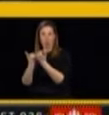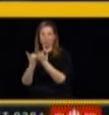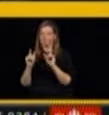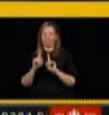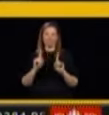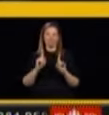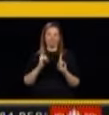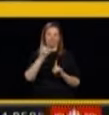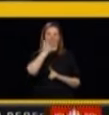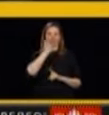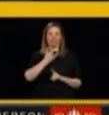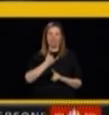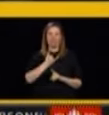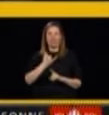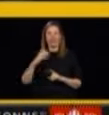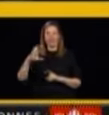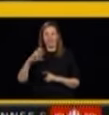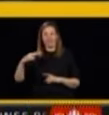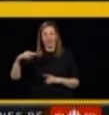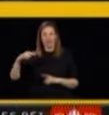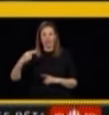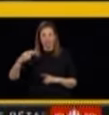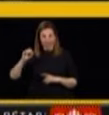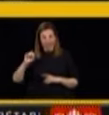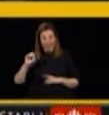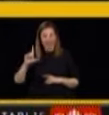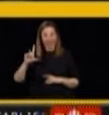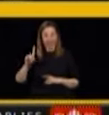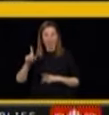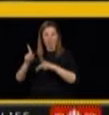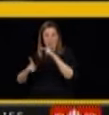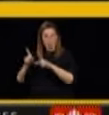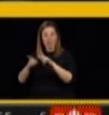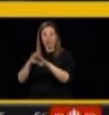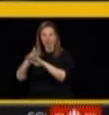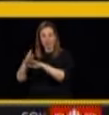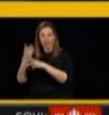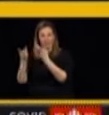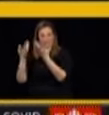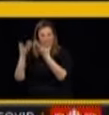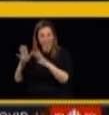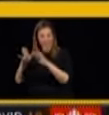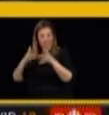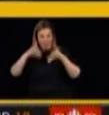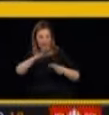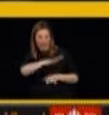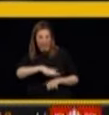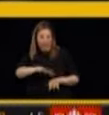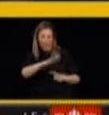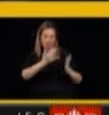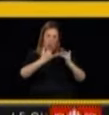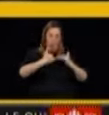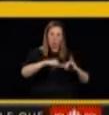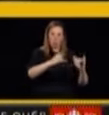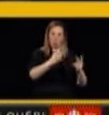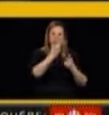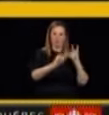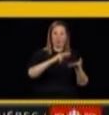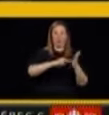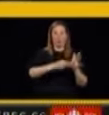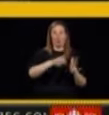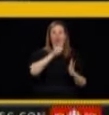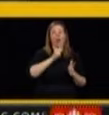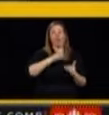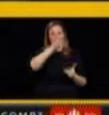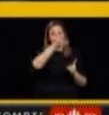les CHSLD publics ont été visités. Les autres sont en train d'être visités. Ça devrait être terminé bientôt.